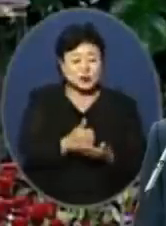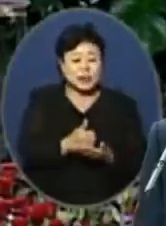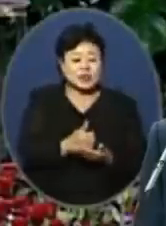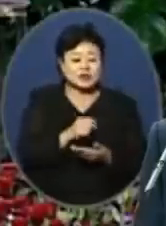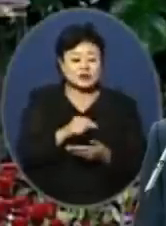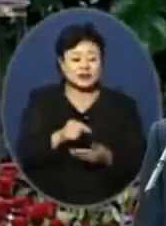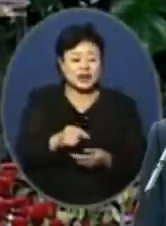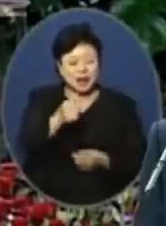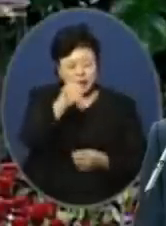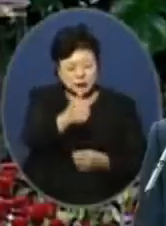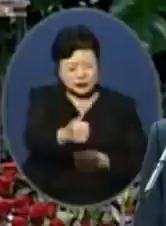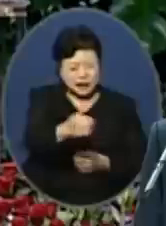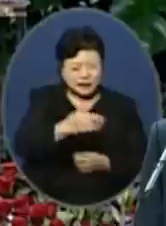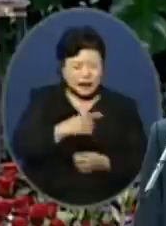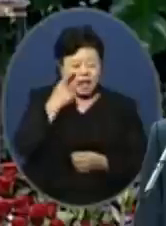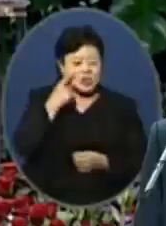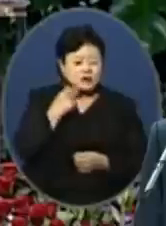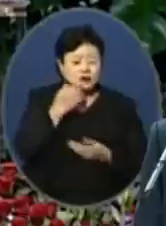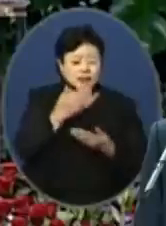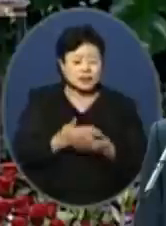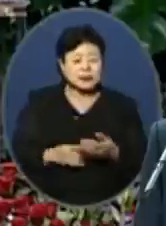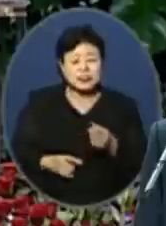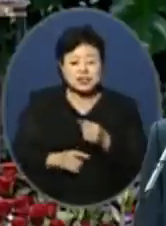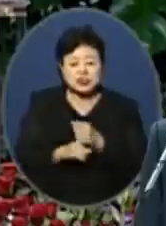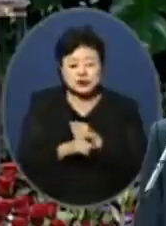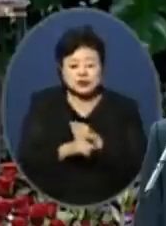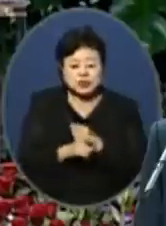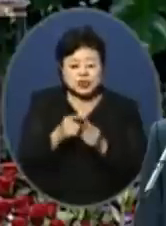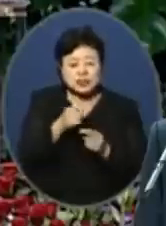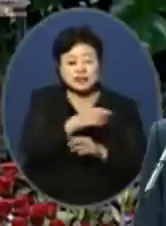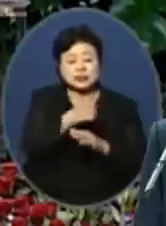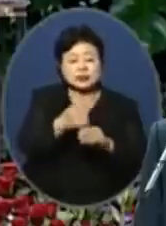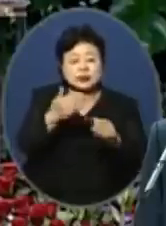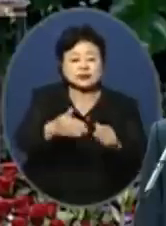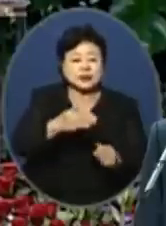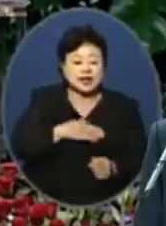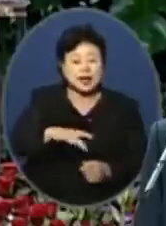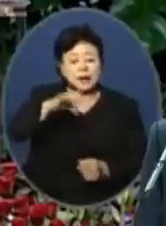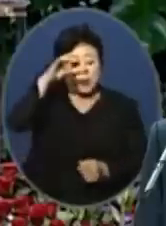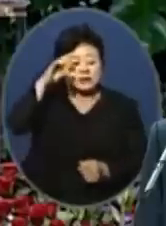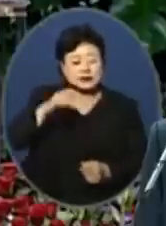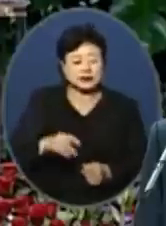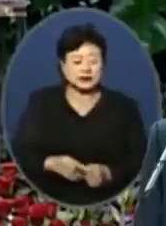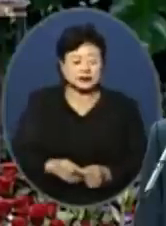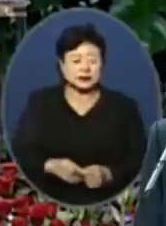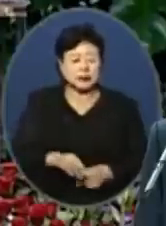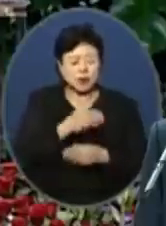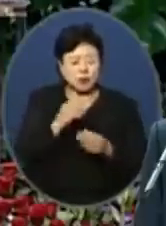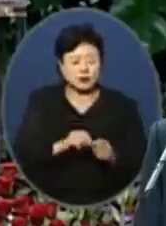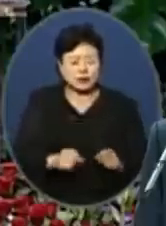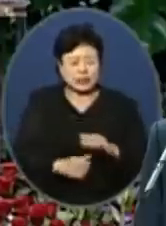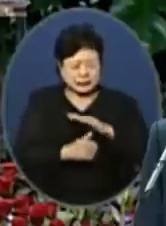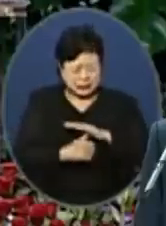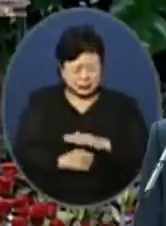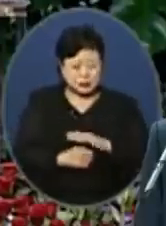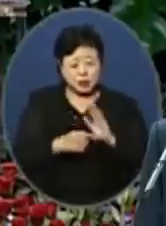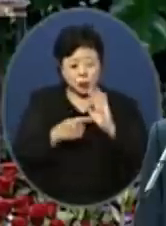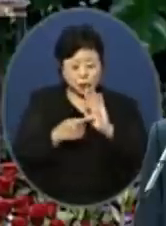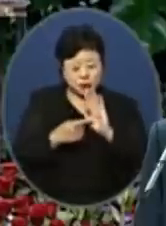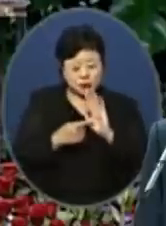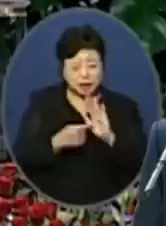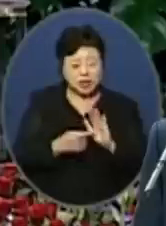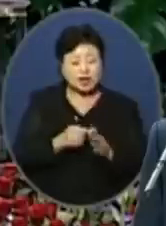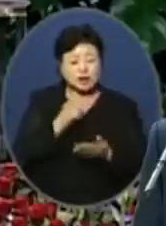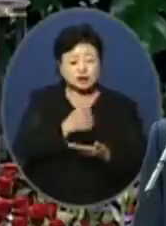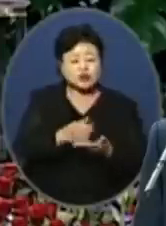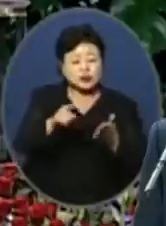내가 괴수라. 그러나 내가 긍휼을 얻은 것은 예수 그리스도께서 내게 먼저 일체의 오래 참으심으로 보이사 후에